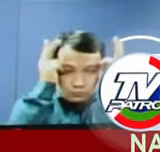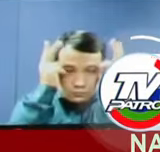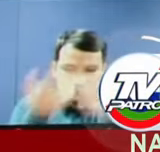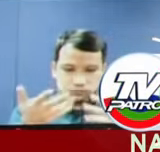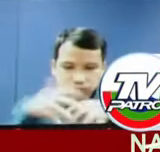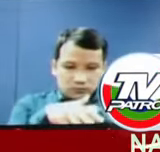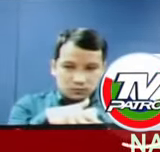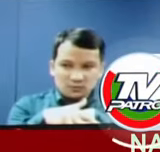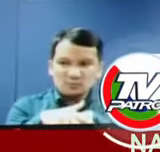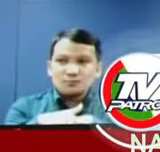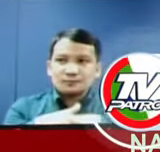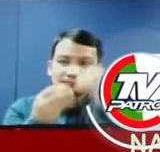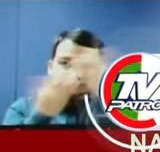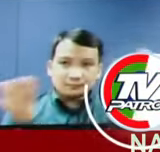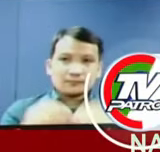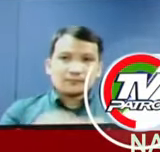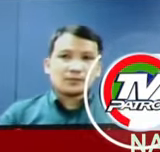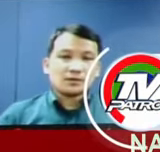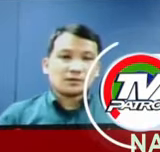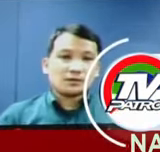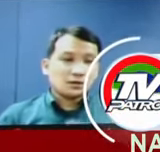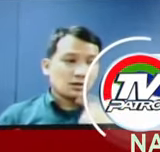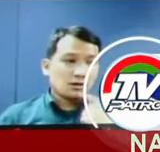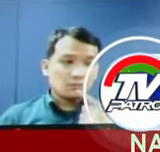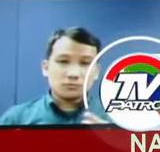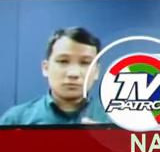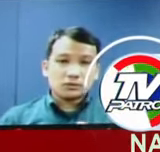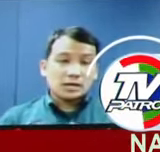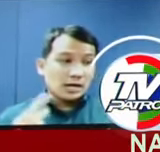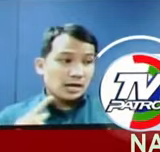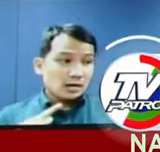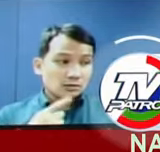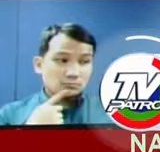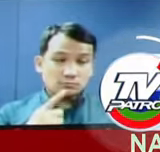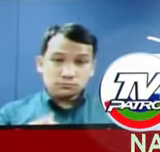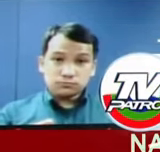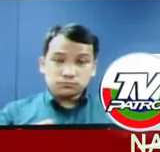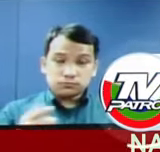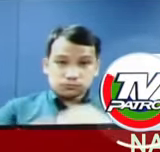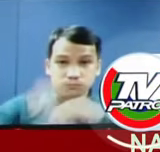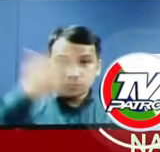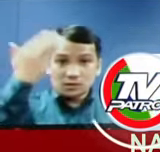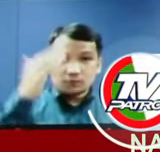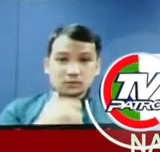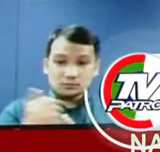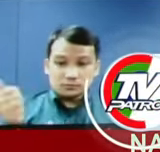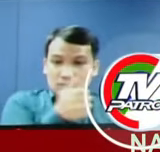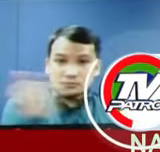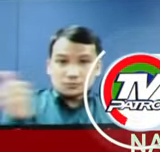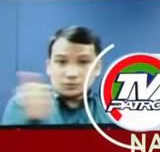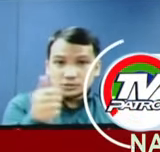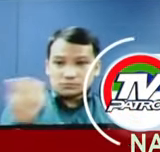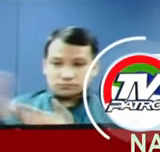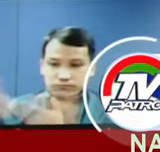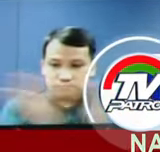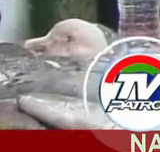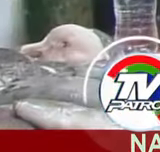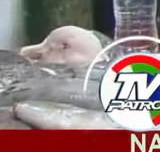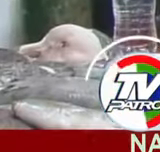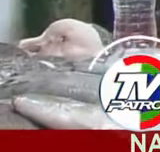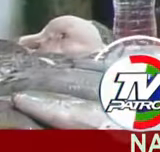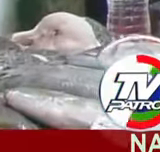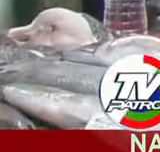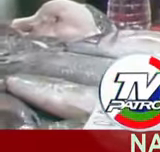itong gulay, combination nga, mayroon tayong weather condition at nagkaroon tayo ng pagtaas sa transportation